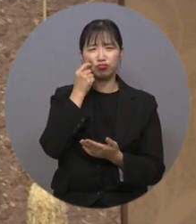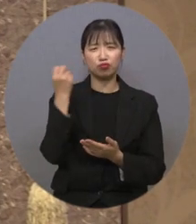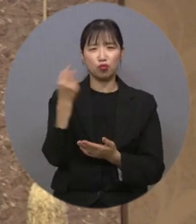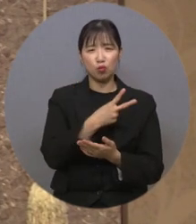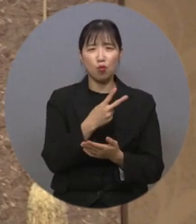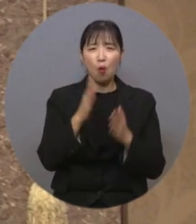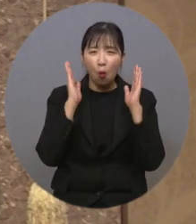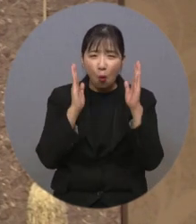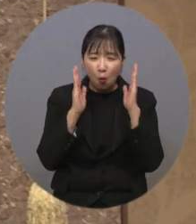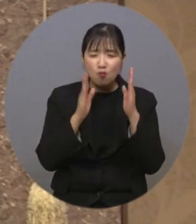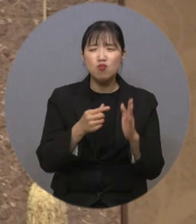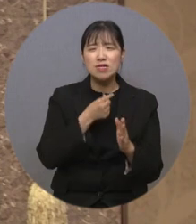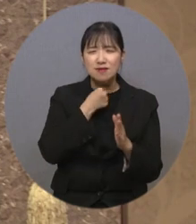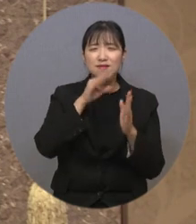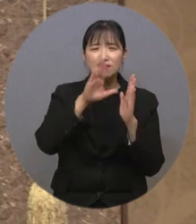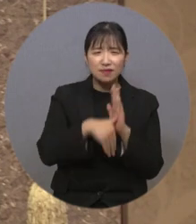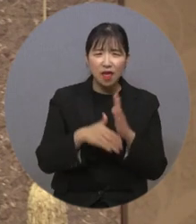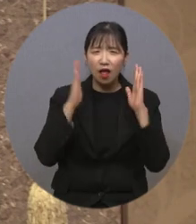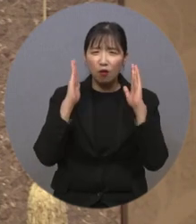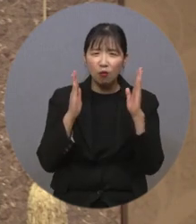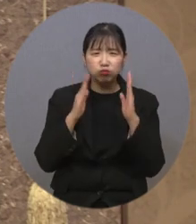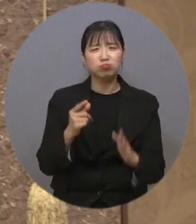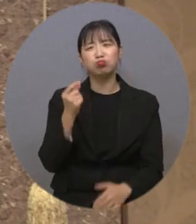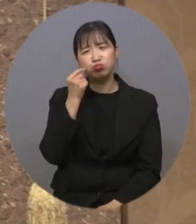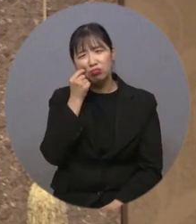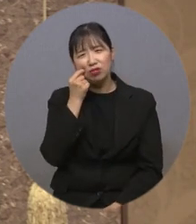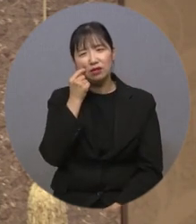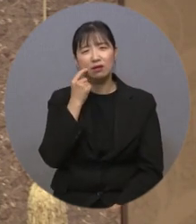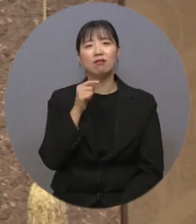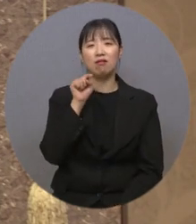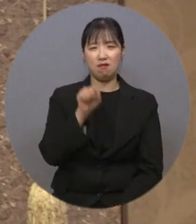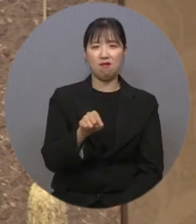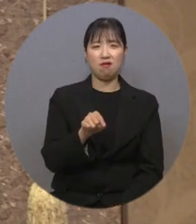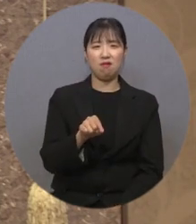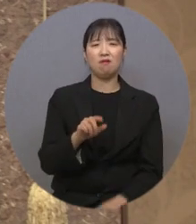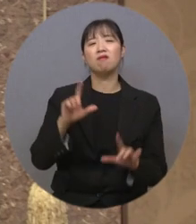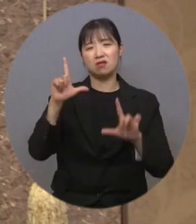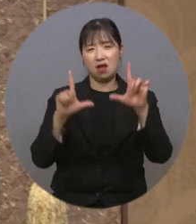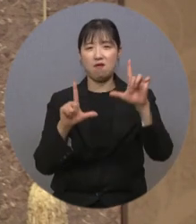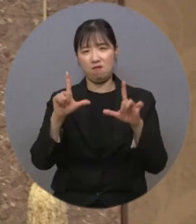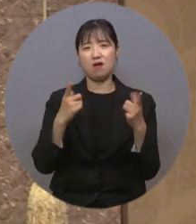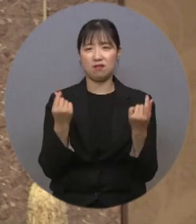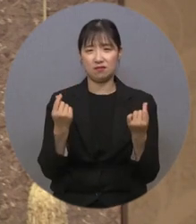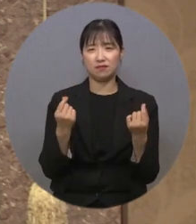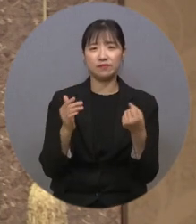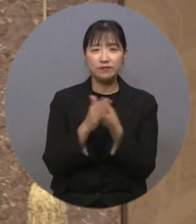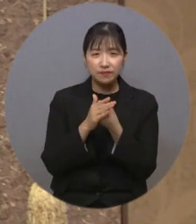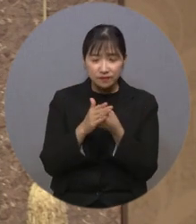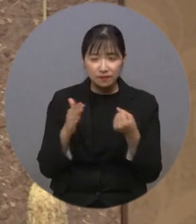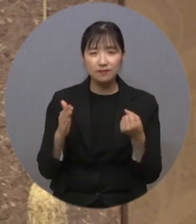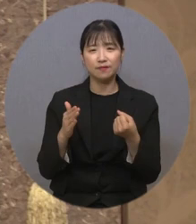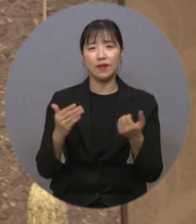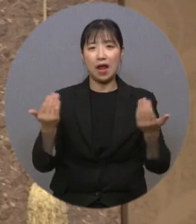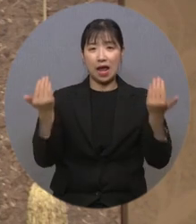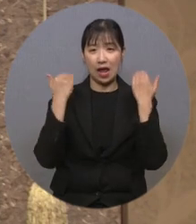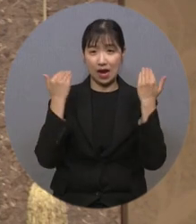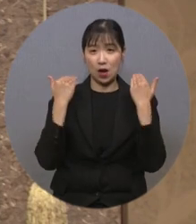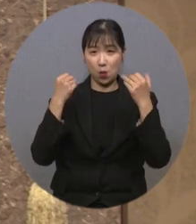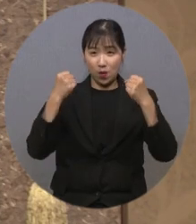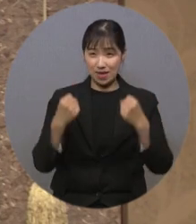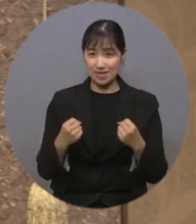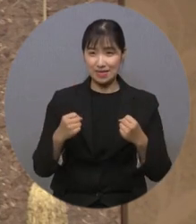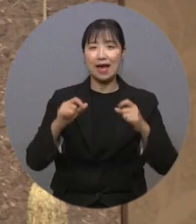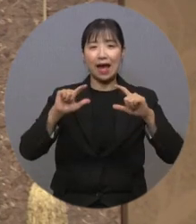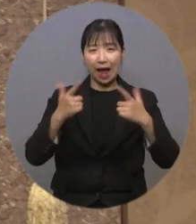또 공부하고 싶을 때 공부를 못하는 것이 현실적인 상황 아닙니까? 네. 그래서 학교